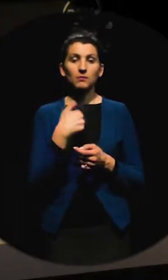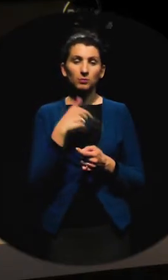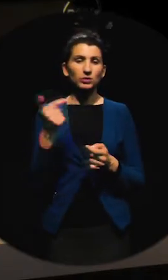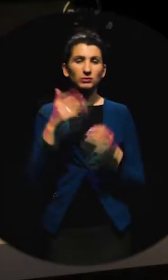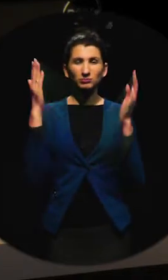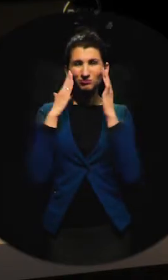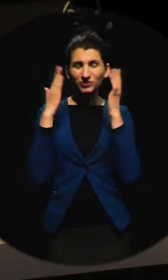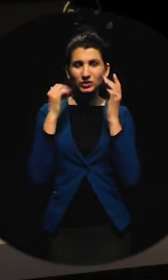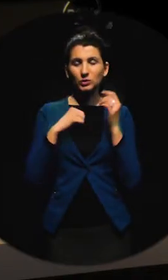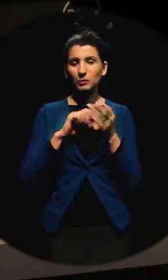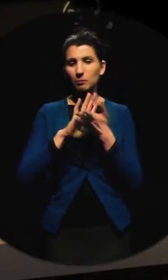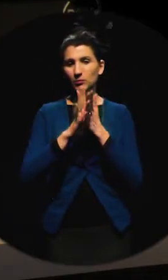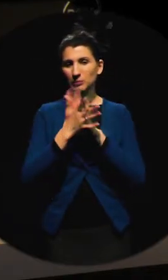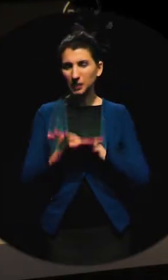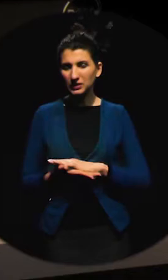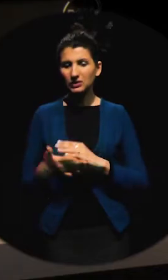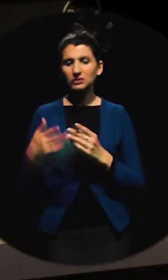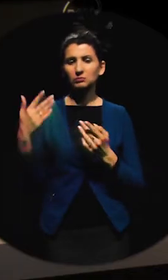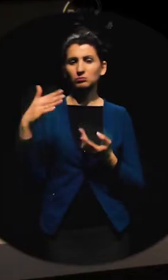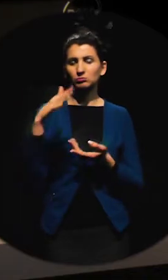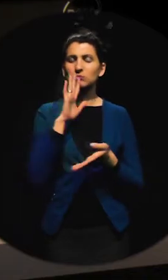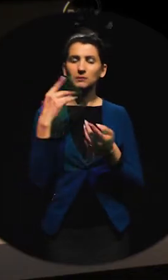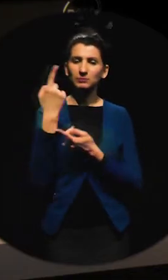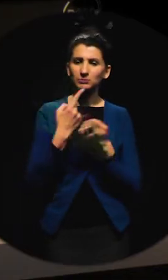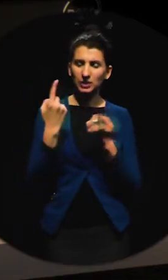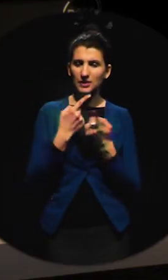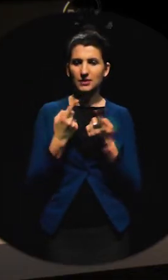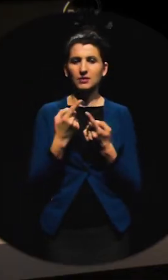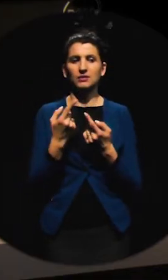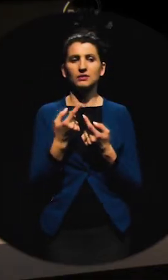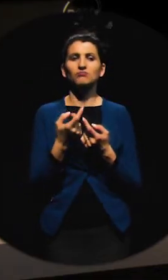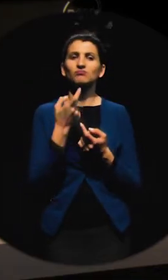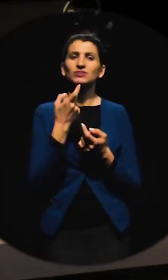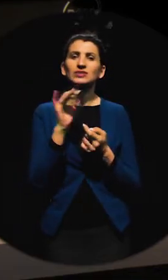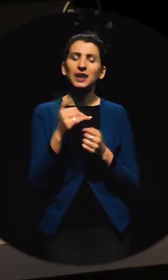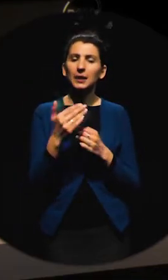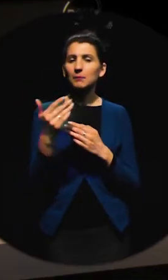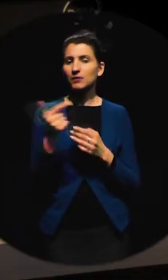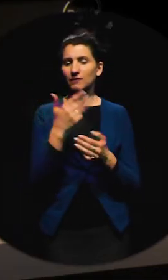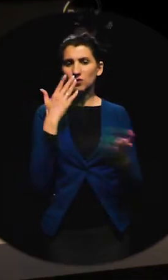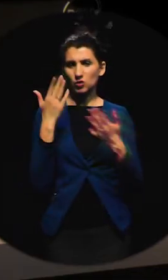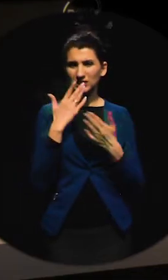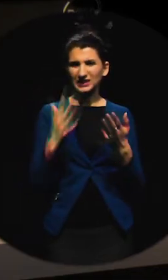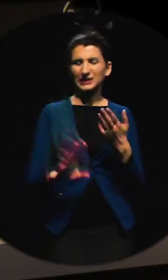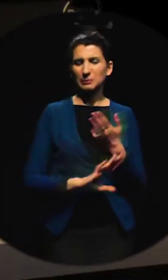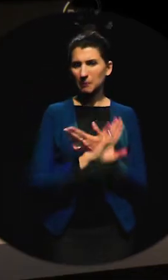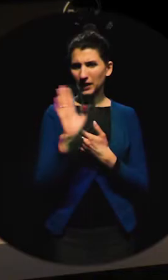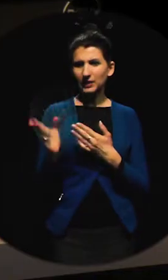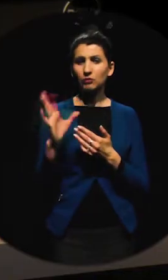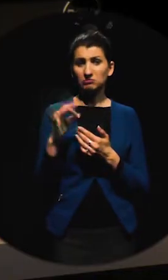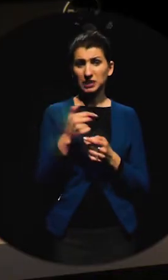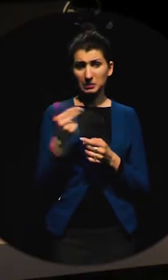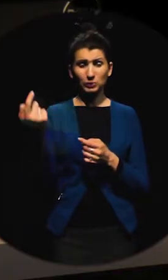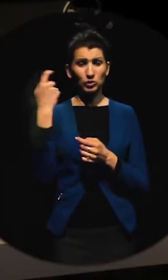zupełnie przedefiniować tę przestrzeń myślenia o tym, czym ma być spektakl rewolucji, czyli spektakl o